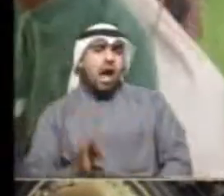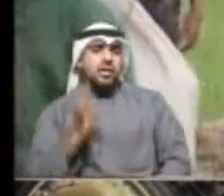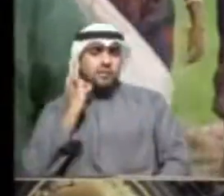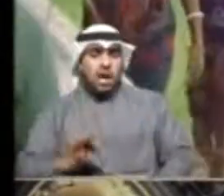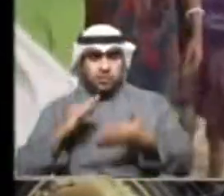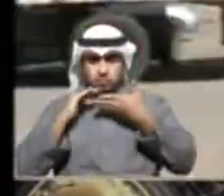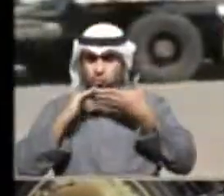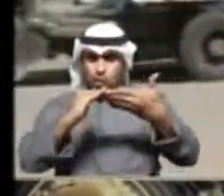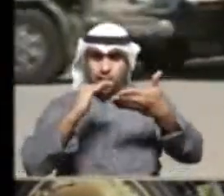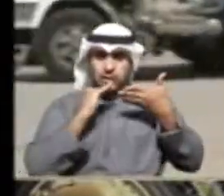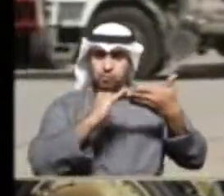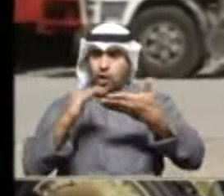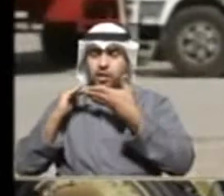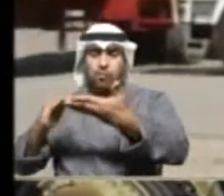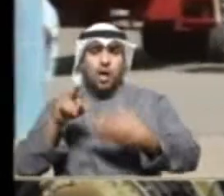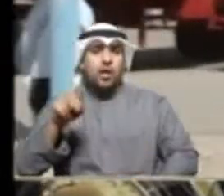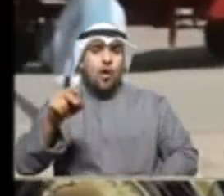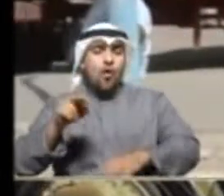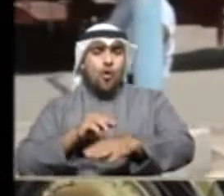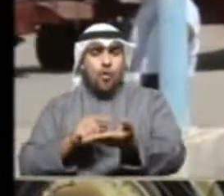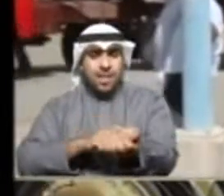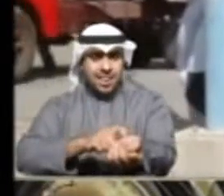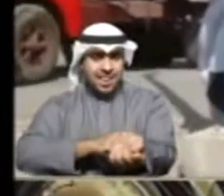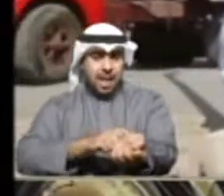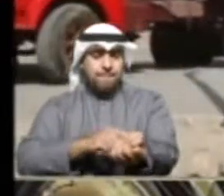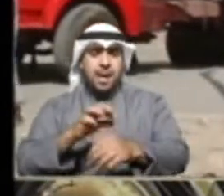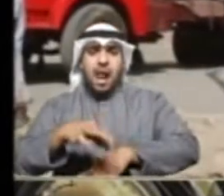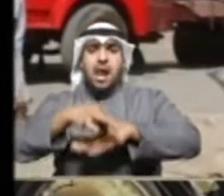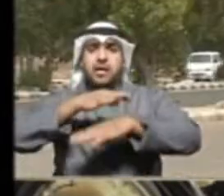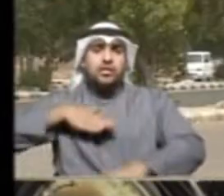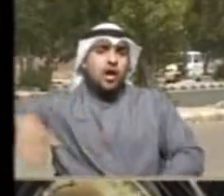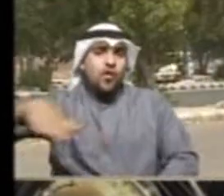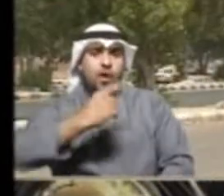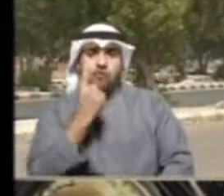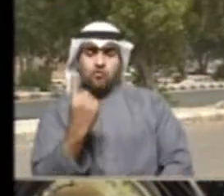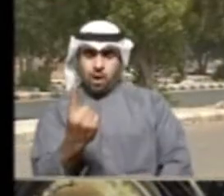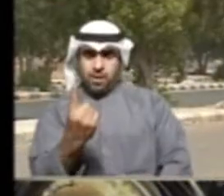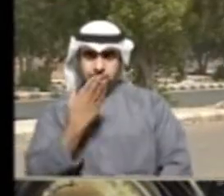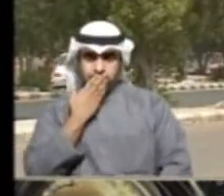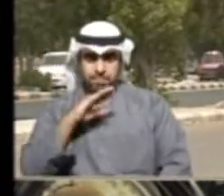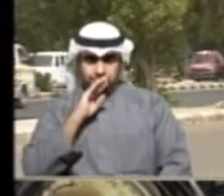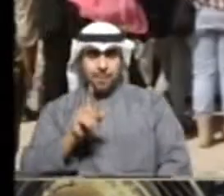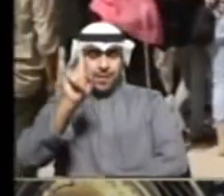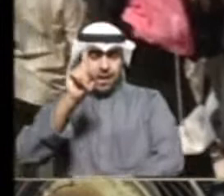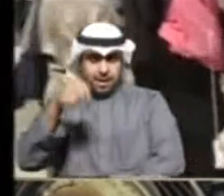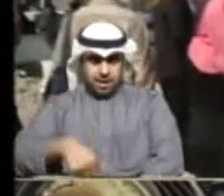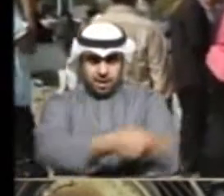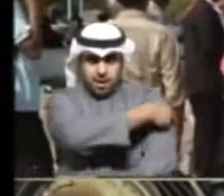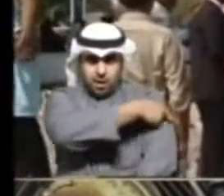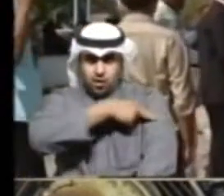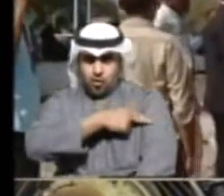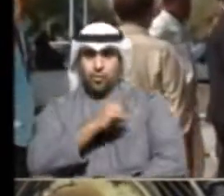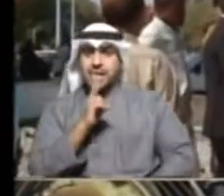العيش لمختلف الأسباب. عضوية دولة الكويت غير الدائمة في مجلس الأمن بشكل عام وفترة